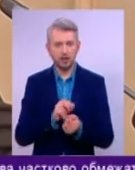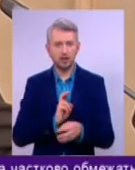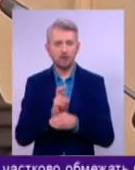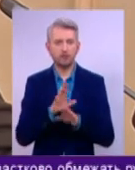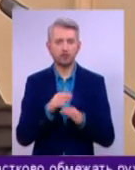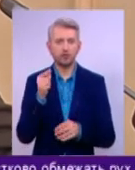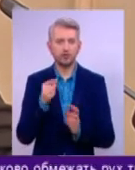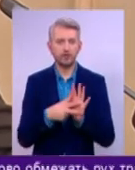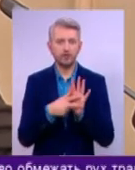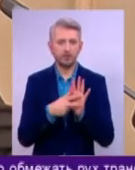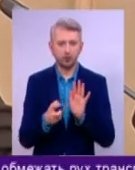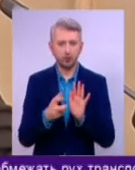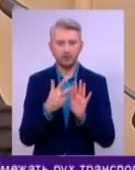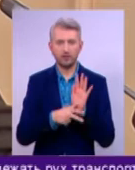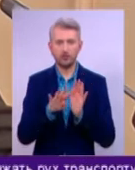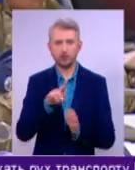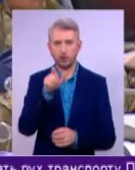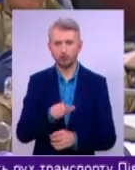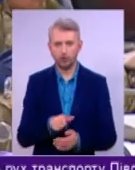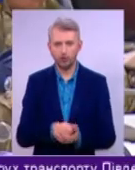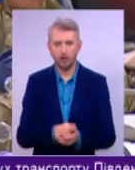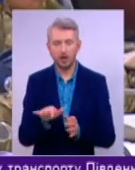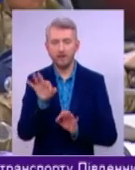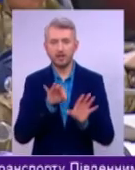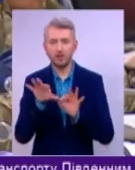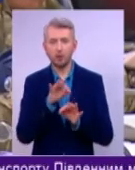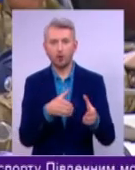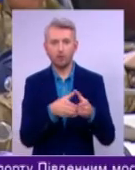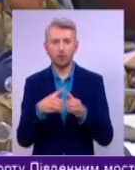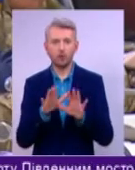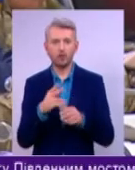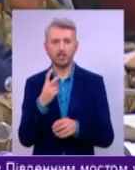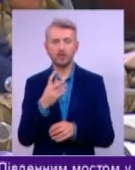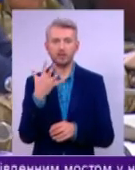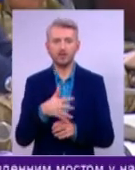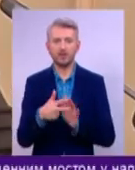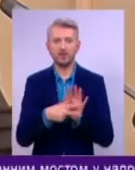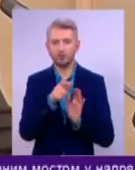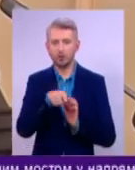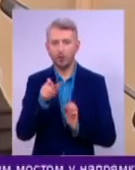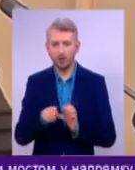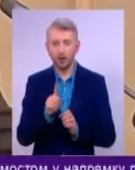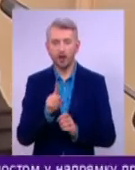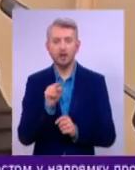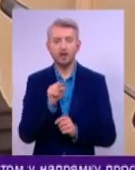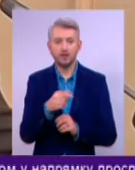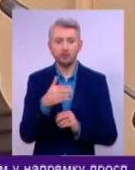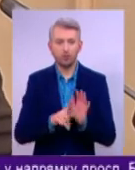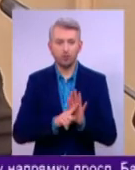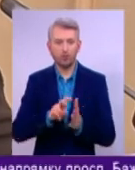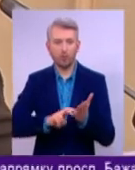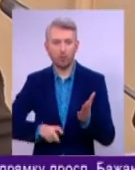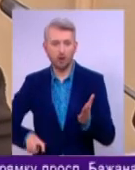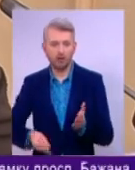всього 1884 особи. Відібрано в команди тільки 258 чоловік. Але і ці вже починають